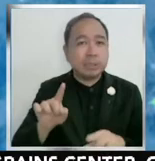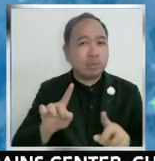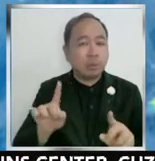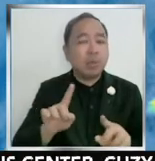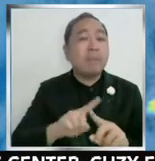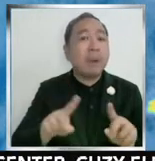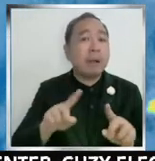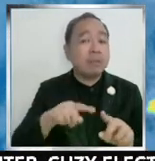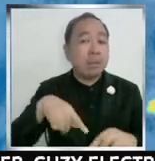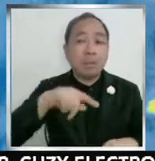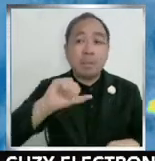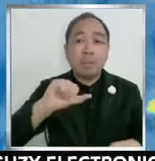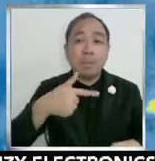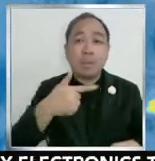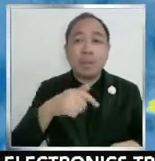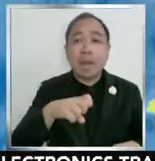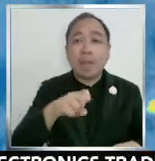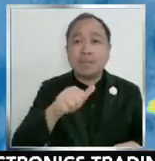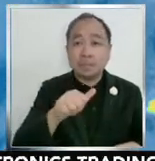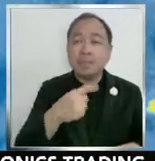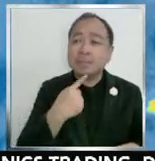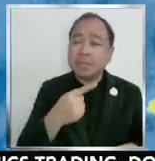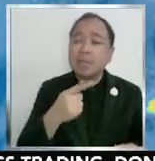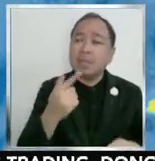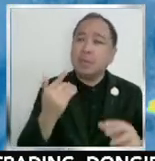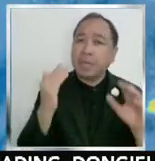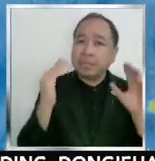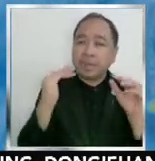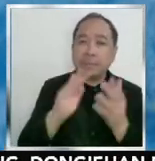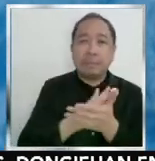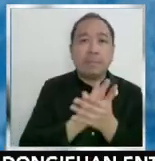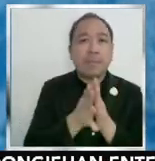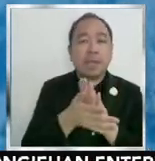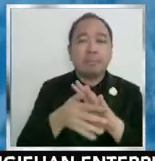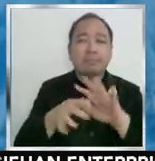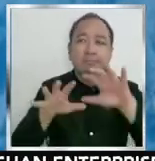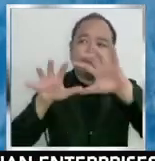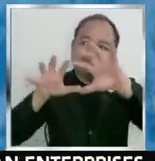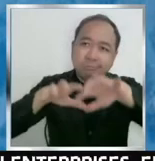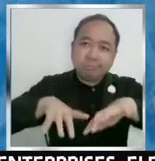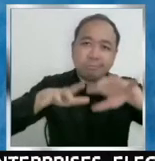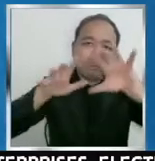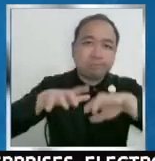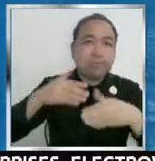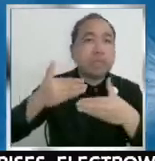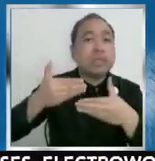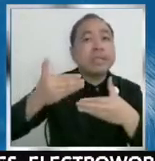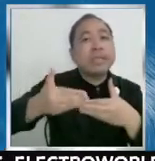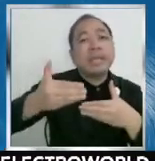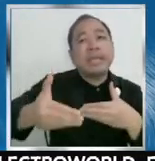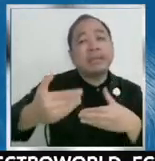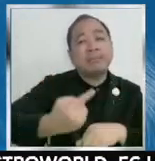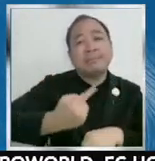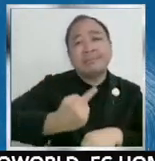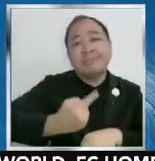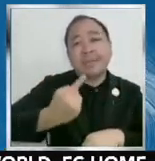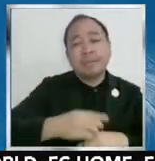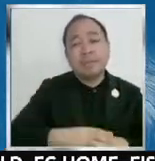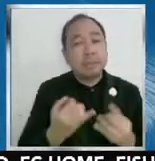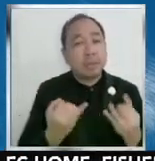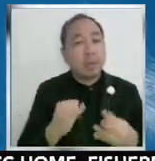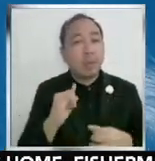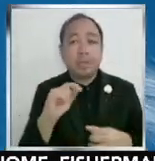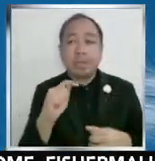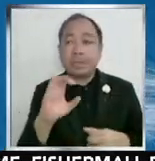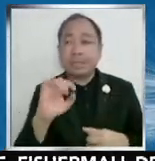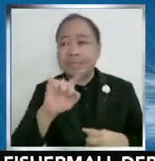PAGASA, inaasahan pa ring magiging bagyo ito sa mga susunod na araw. Sa ngayon, wala nang epekto ang ITCZ at